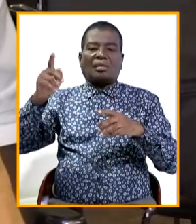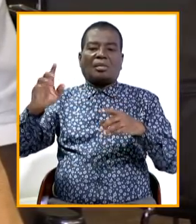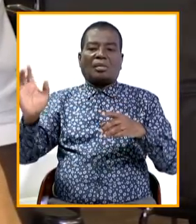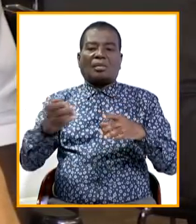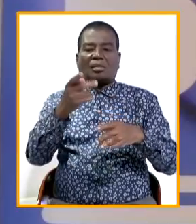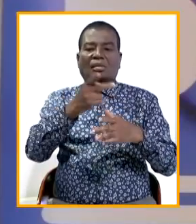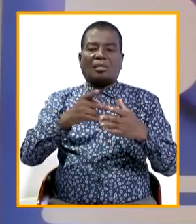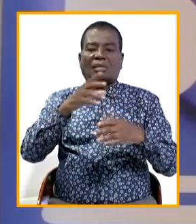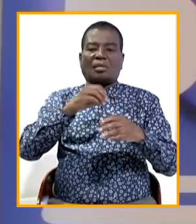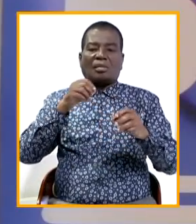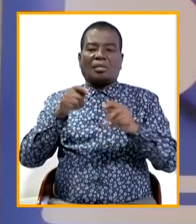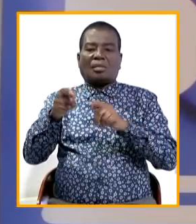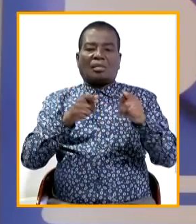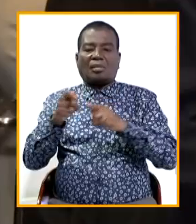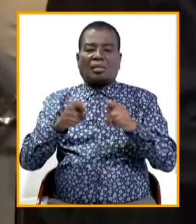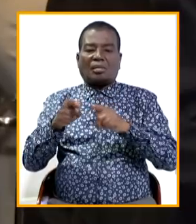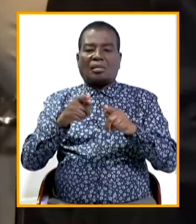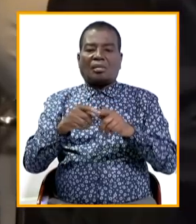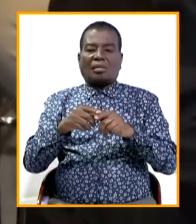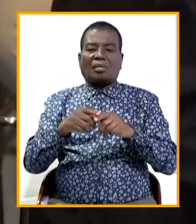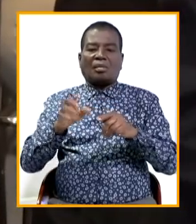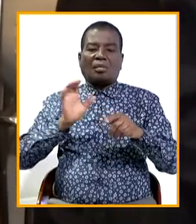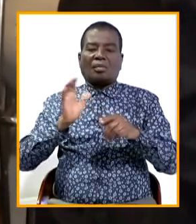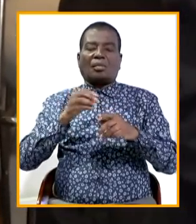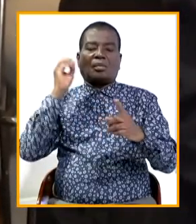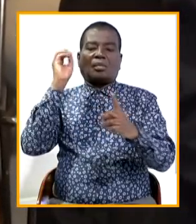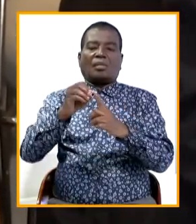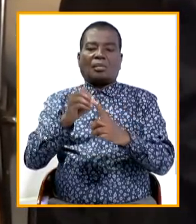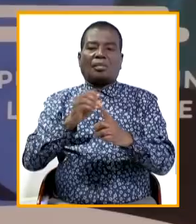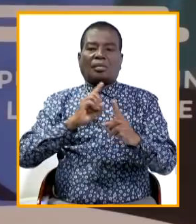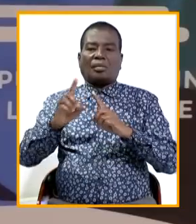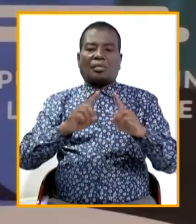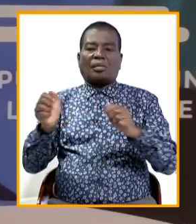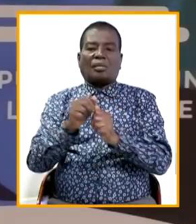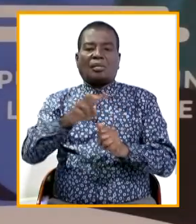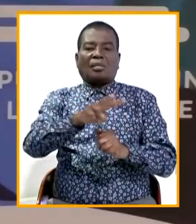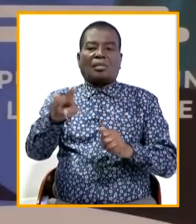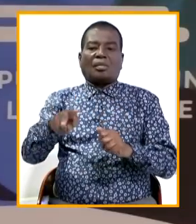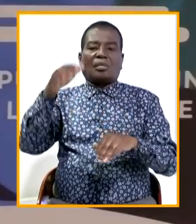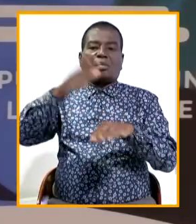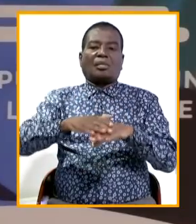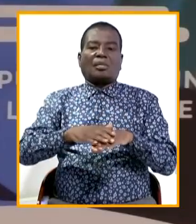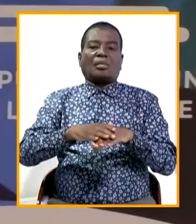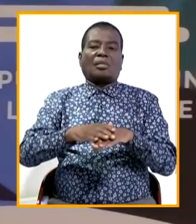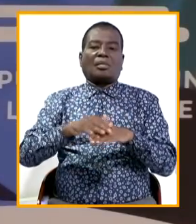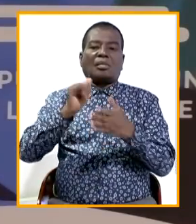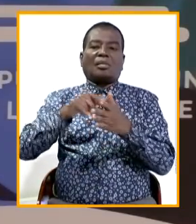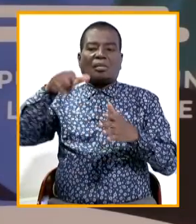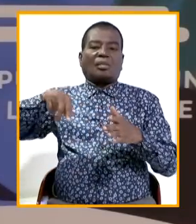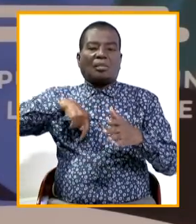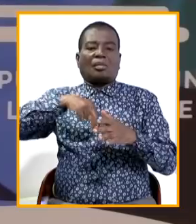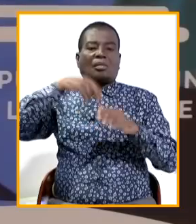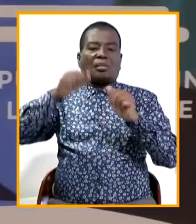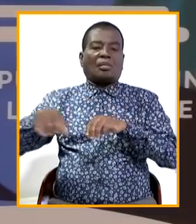active dans la gestion de ces affaires publiques. Notre objectif, c'est d'échanger avec vous sur ce que nous